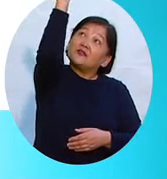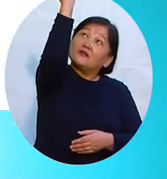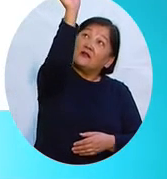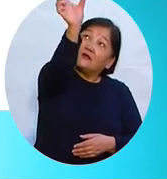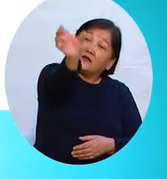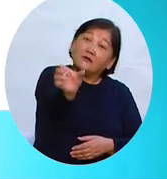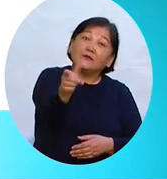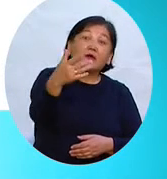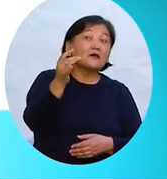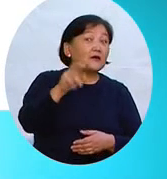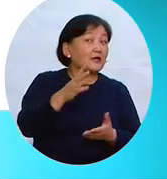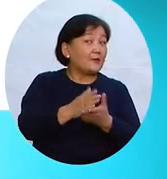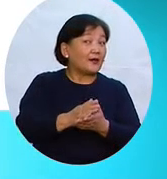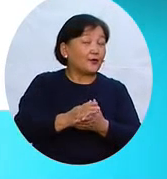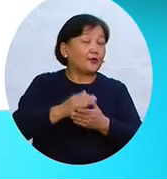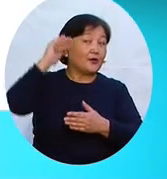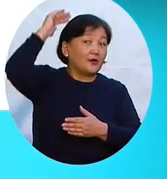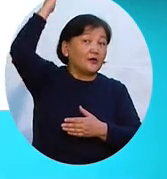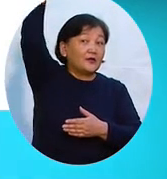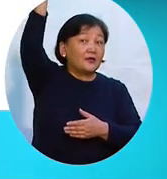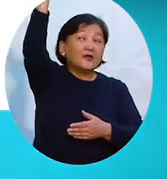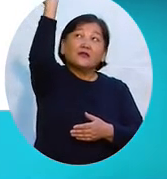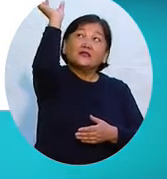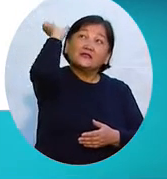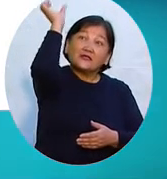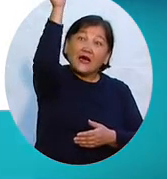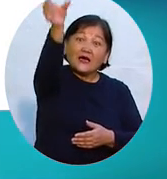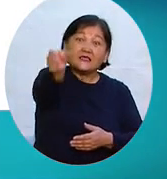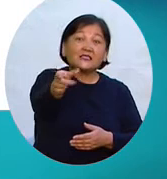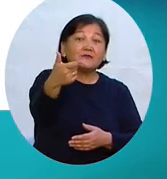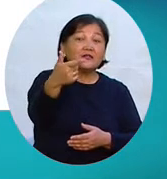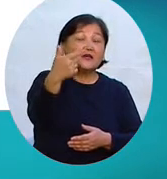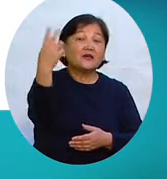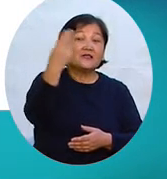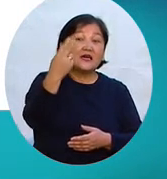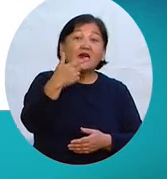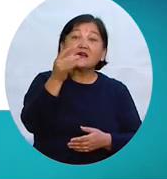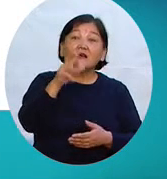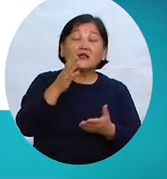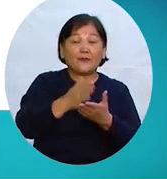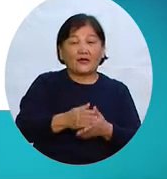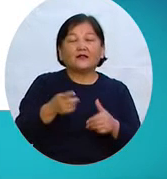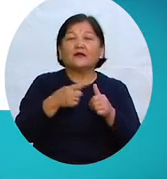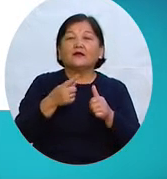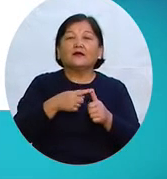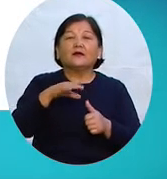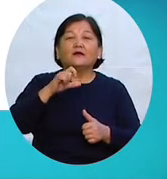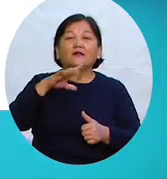гэрэл харагддаг зурс гэрэл. Шүлгэн дээр гүн харанхуйд тэнгэрийн задас гэж